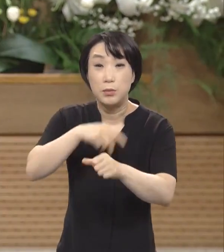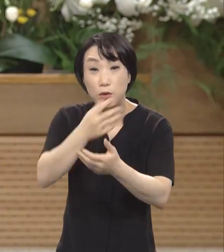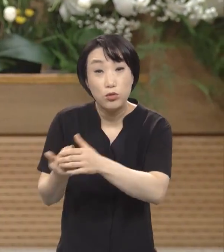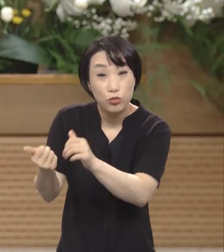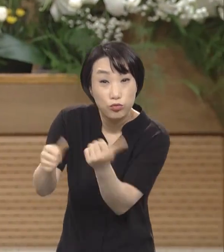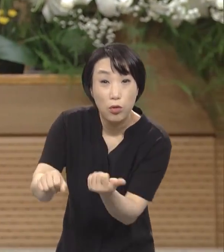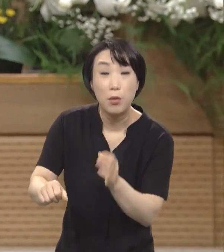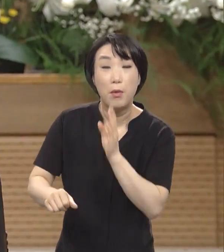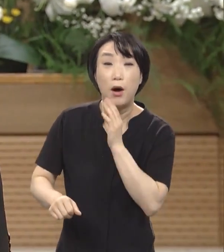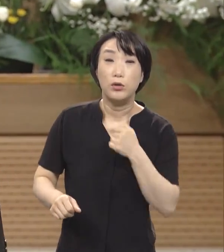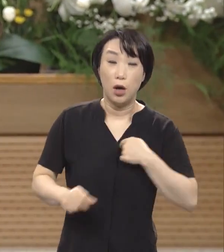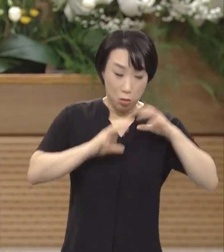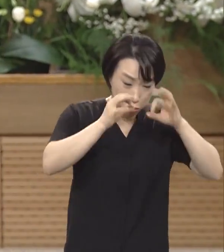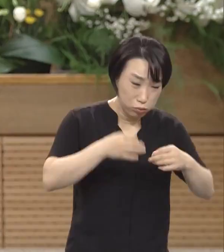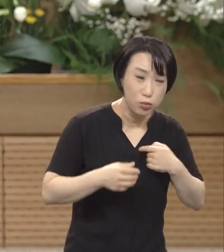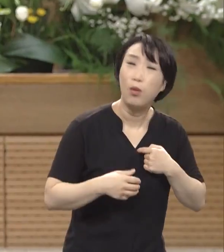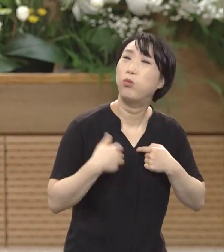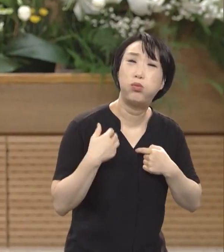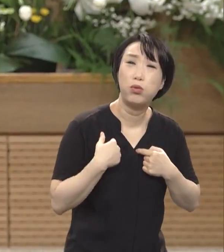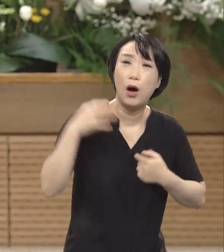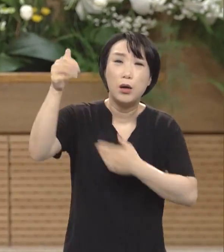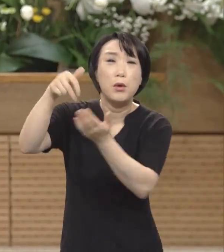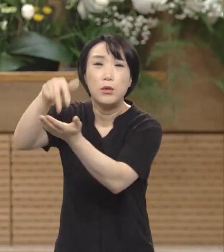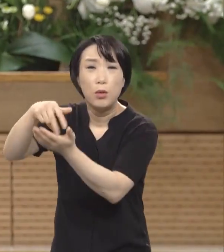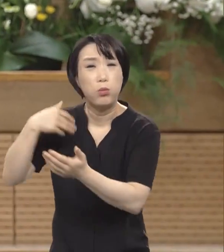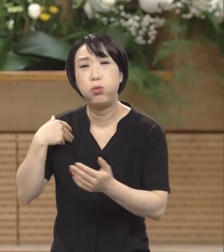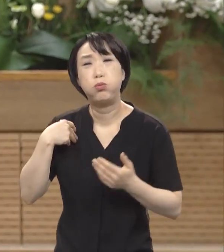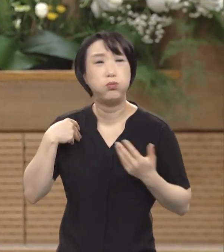어찌 너는 네 사정도 모르고 하나님 사정도